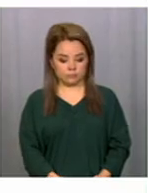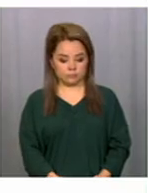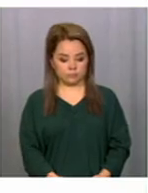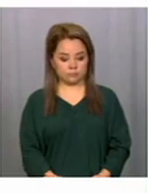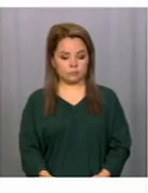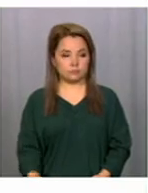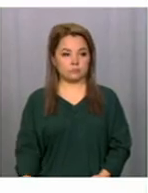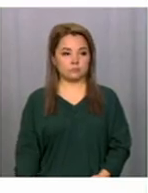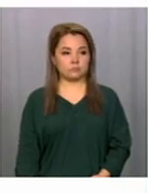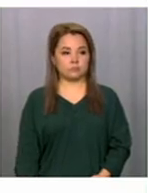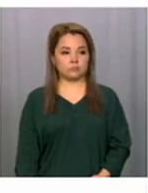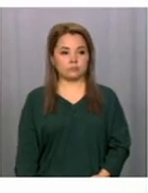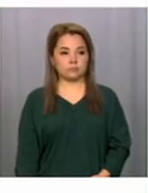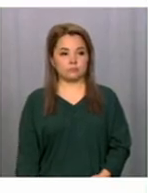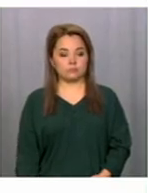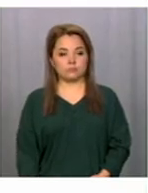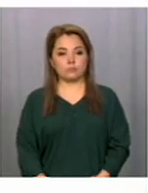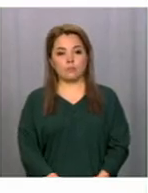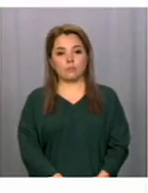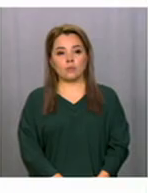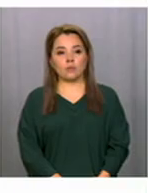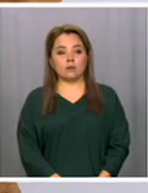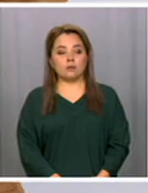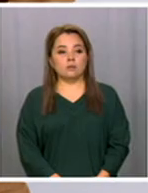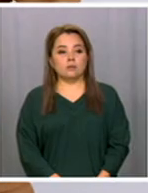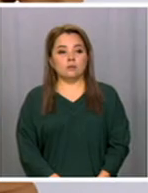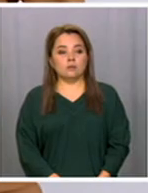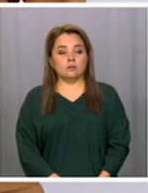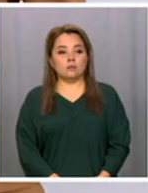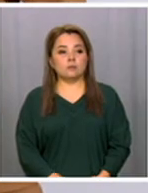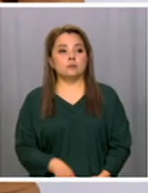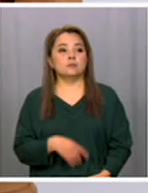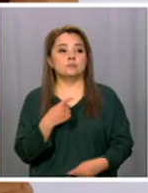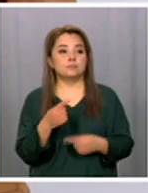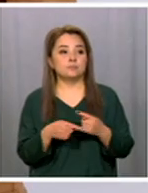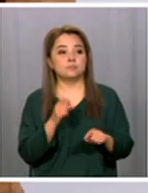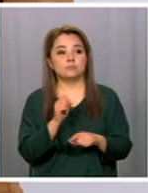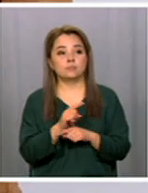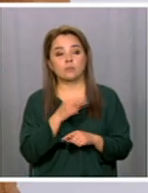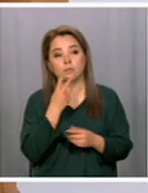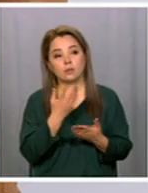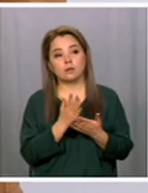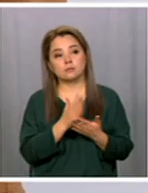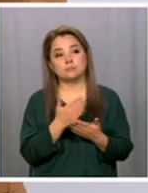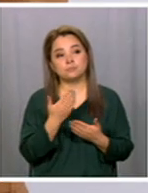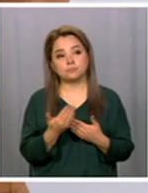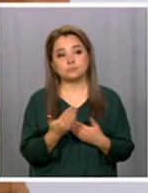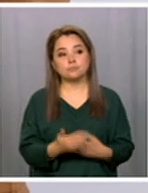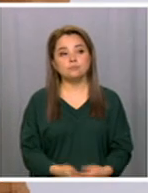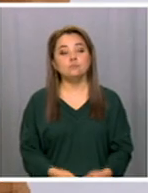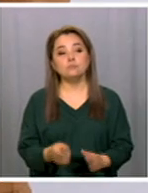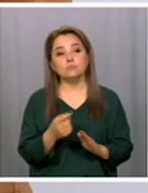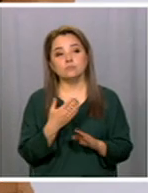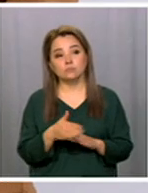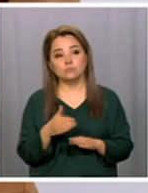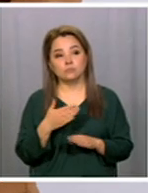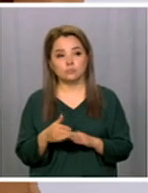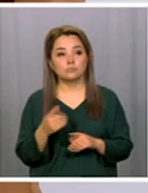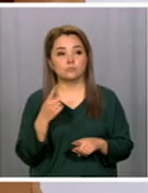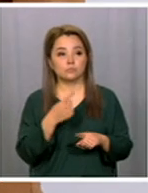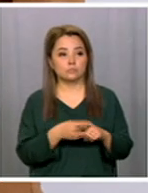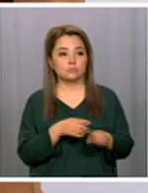А минус 3 бөлінген 5 болады. Келесі тапсырманы орындаймыз. Бөлшектерді